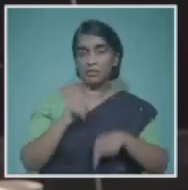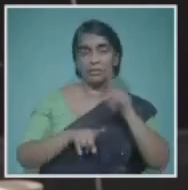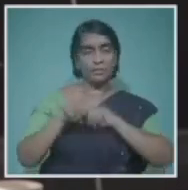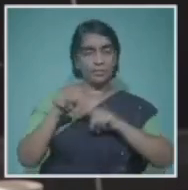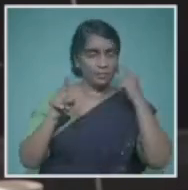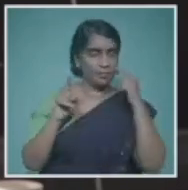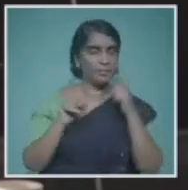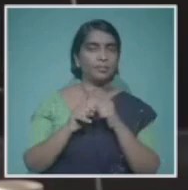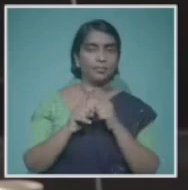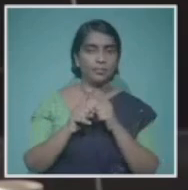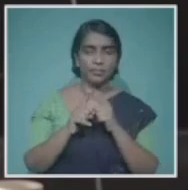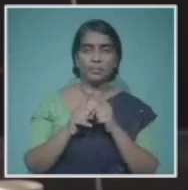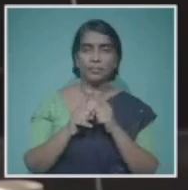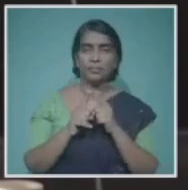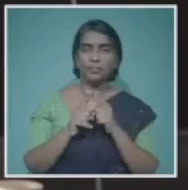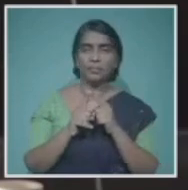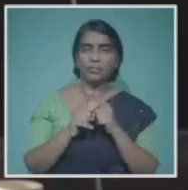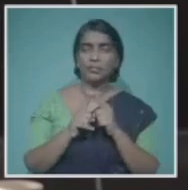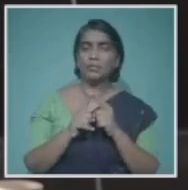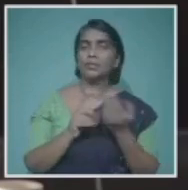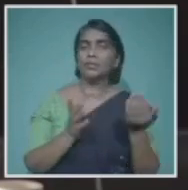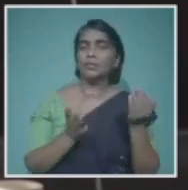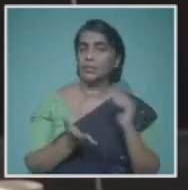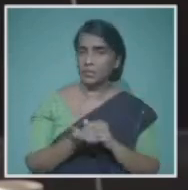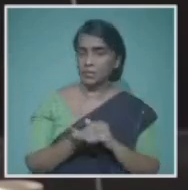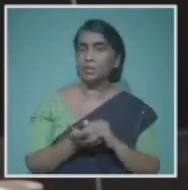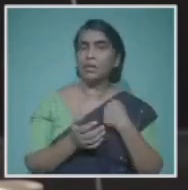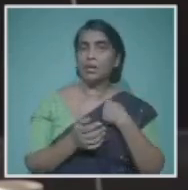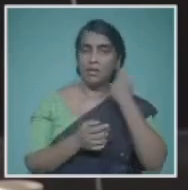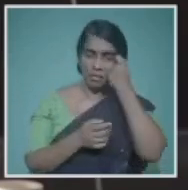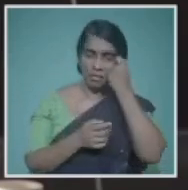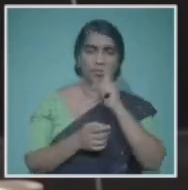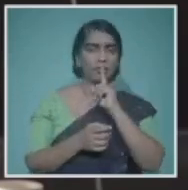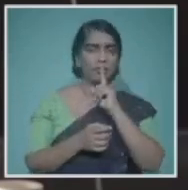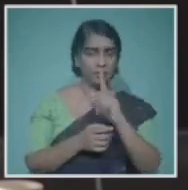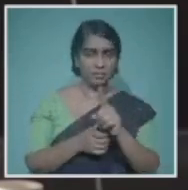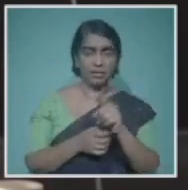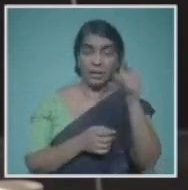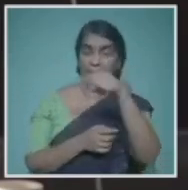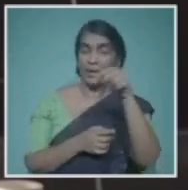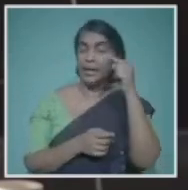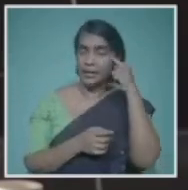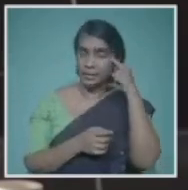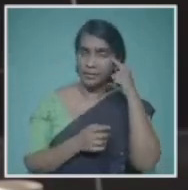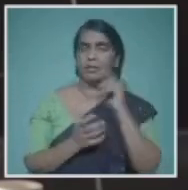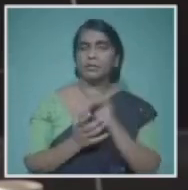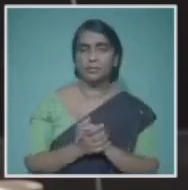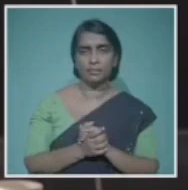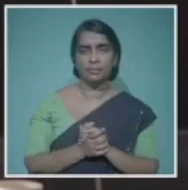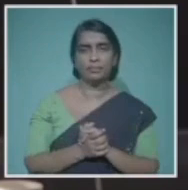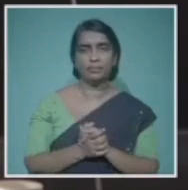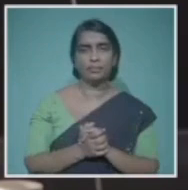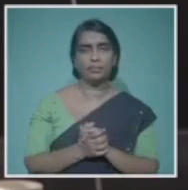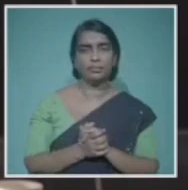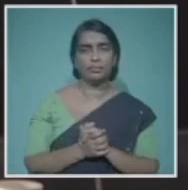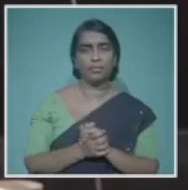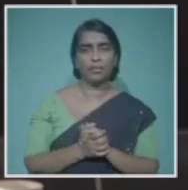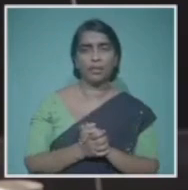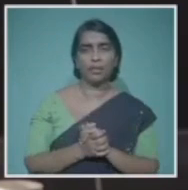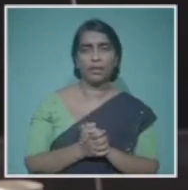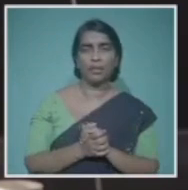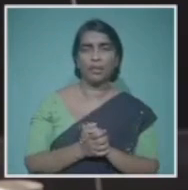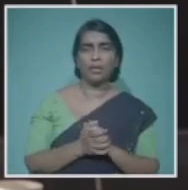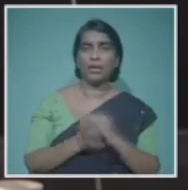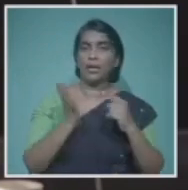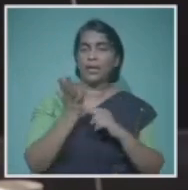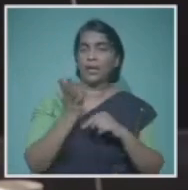ඒක. තව මම අදහසක් දෙන්නම් ඔබලාට හිතන්න. දැන් withholding tax